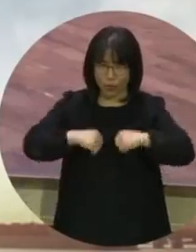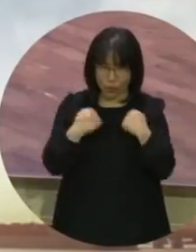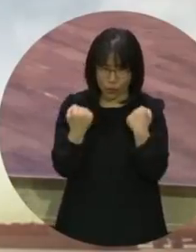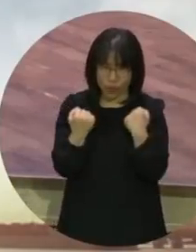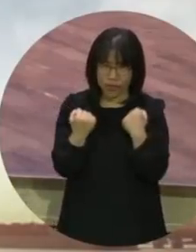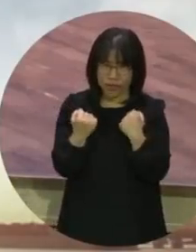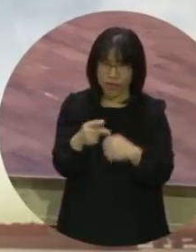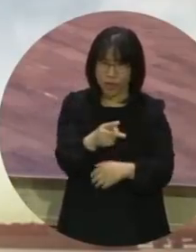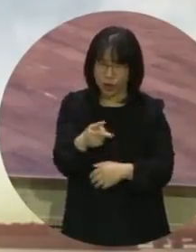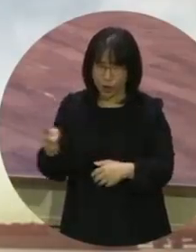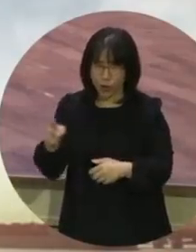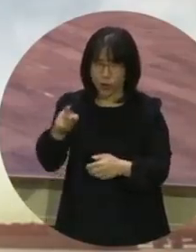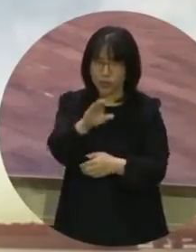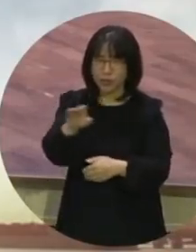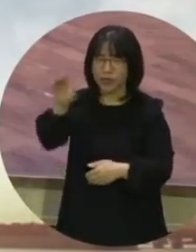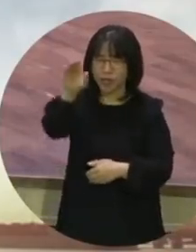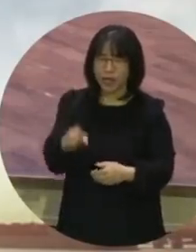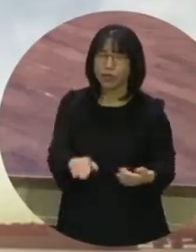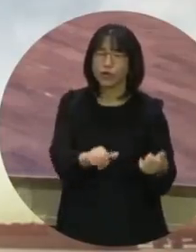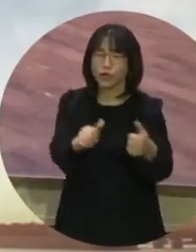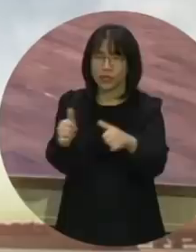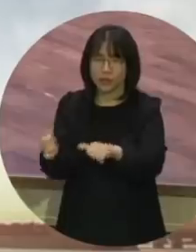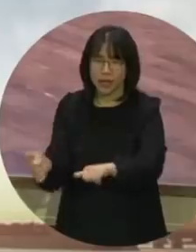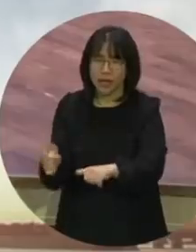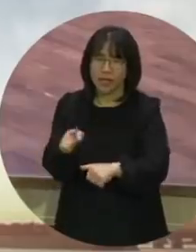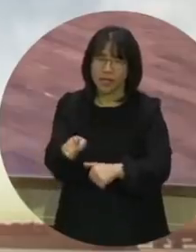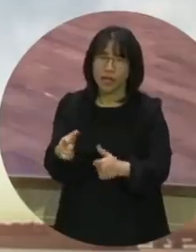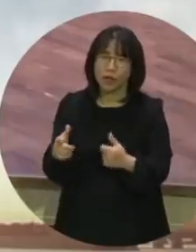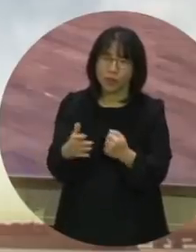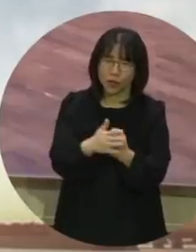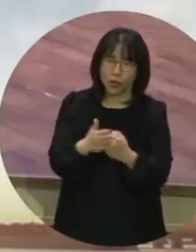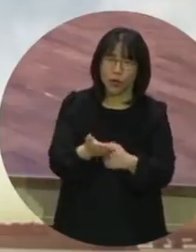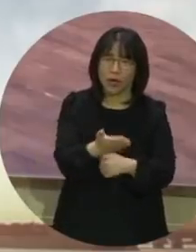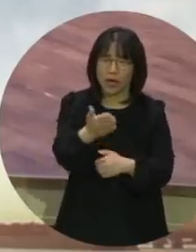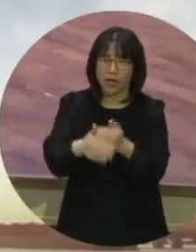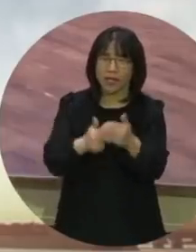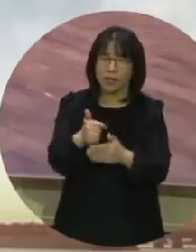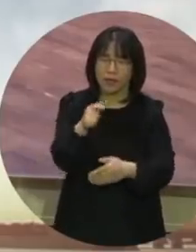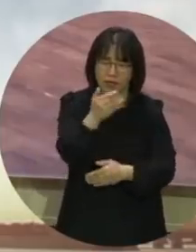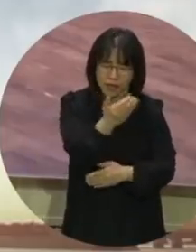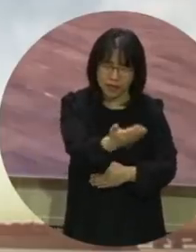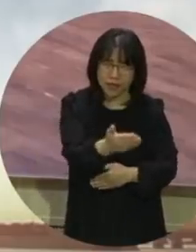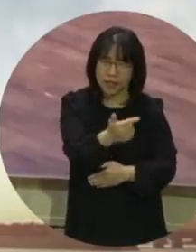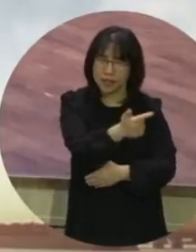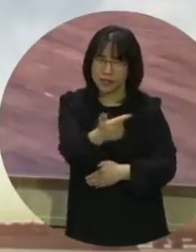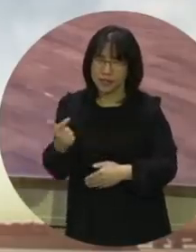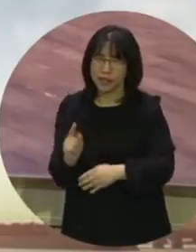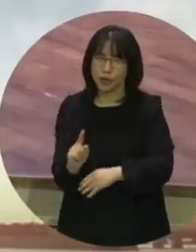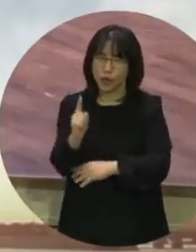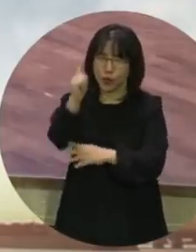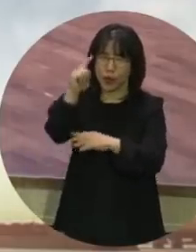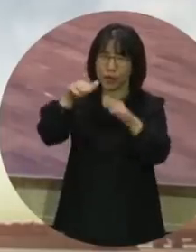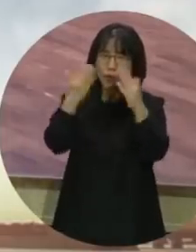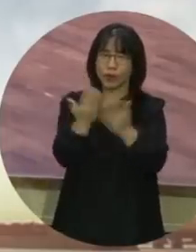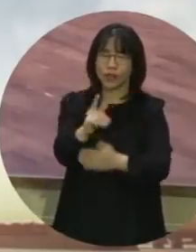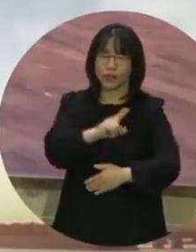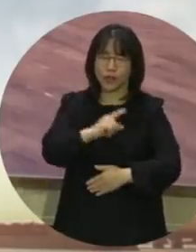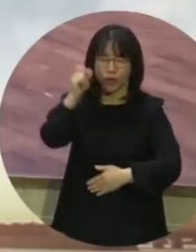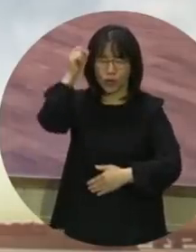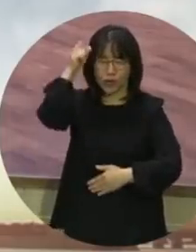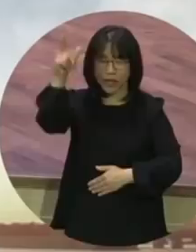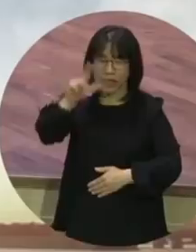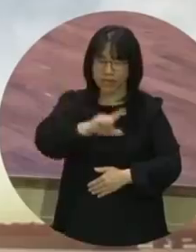죽기까지 복종하셨으니 곧 십자가에 죽으심이라. 이름으로 하나님이 그를 지극히 높여 모든 이름